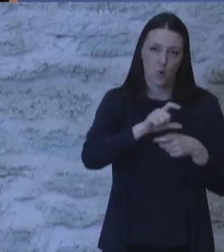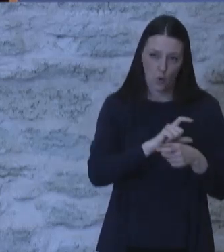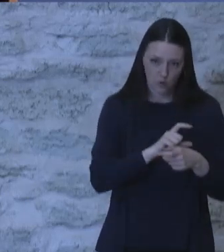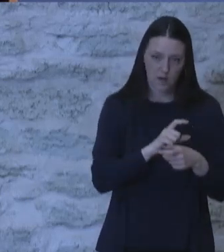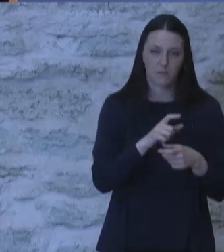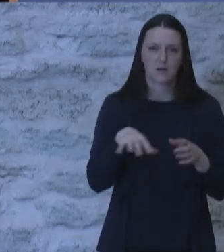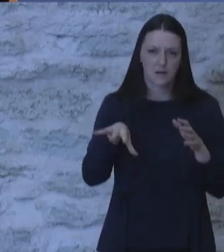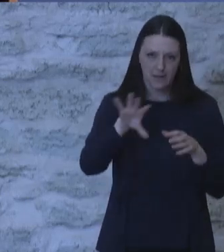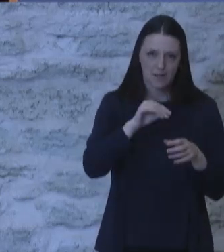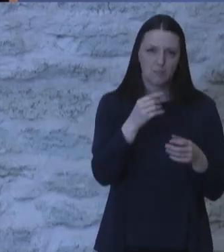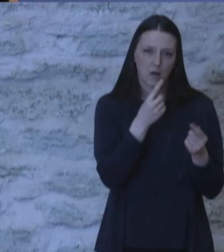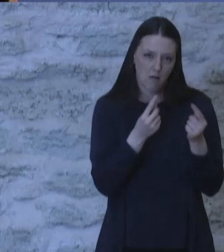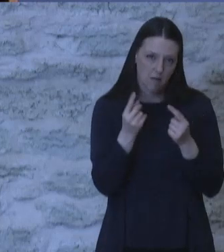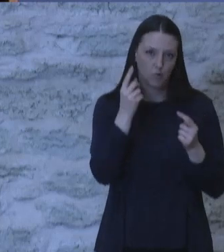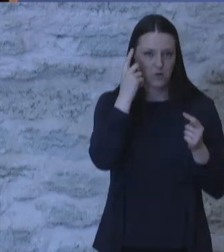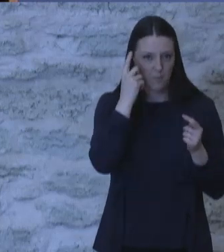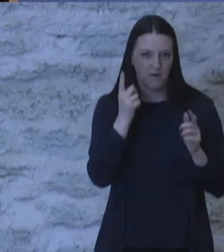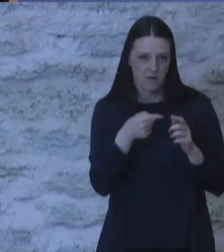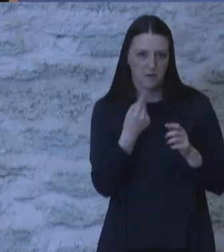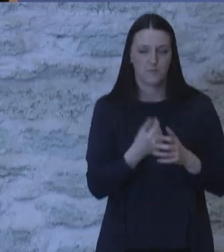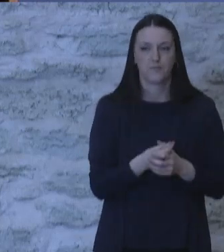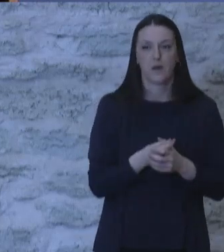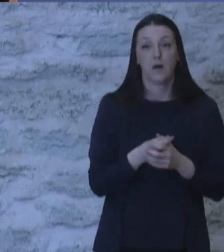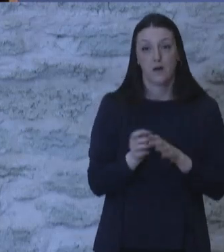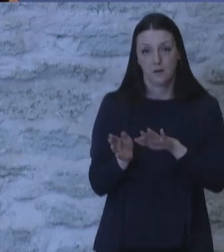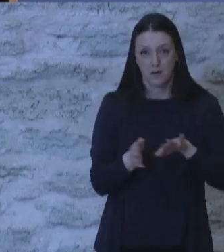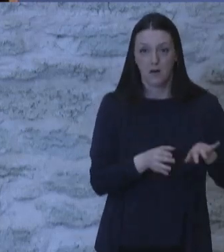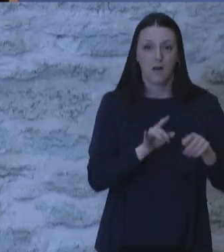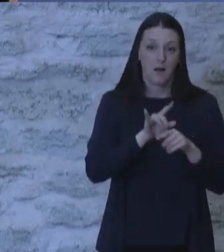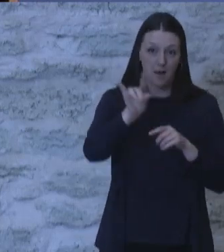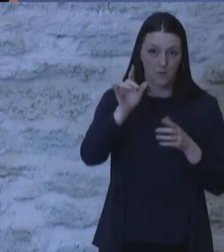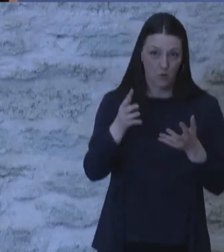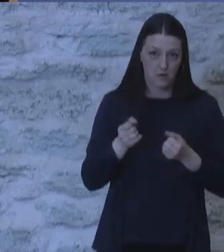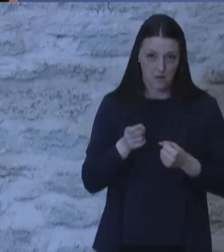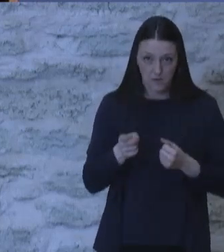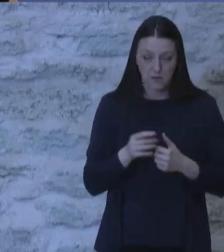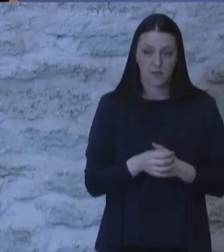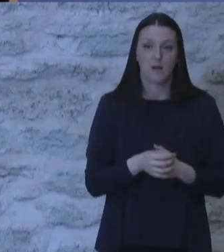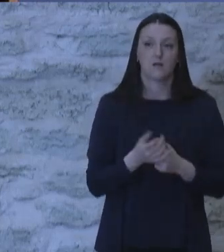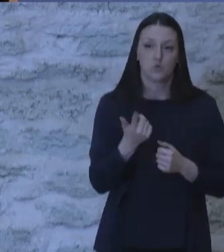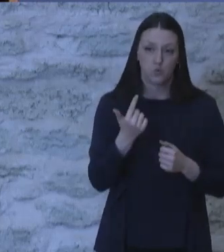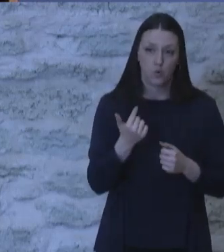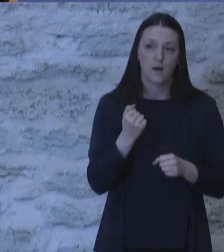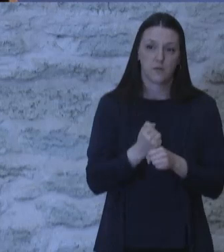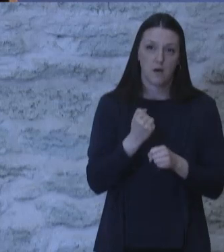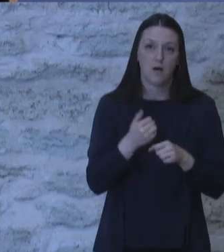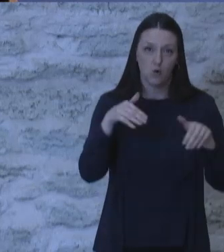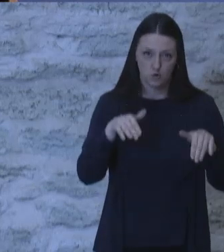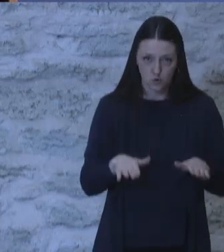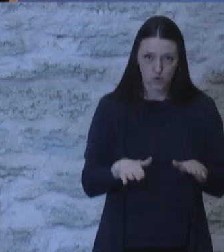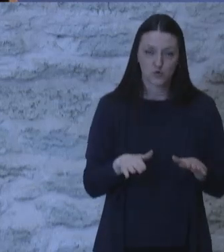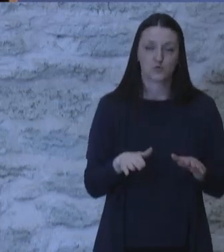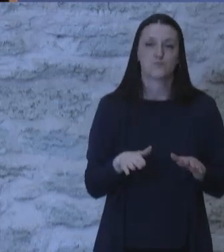kõik kaalumisel. Lennuettevõtete puhul tuleb teha otsus selle kohta,